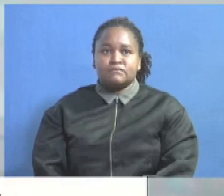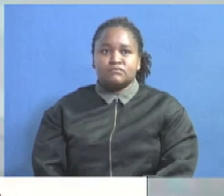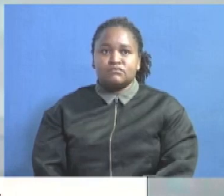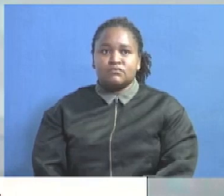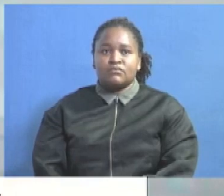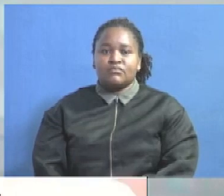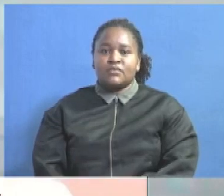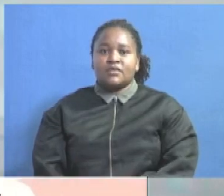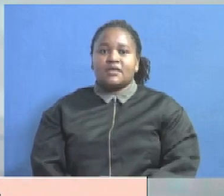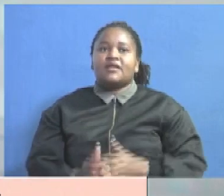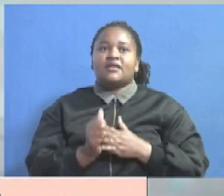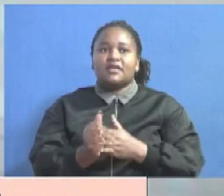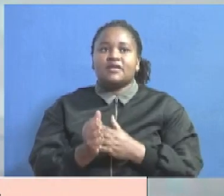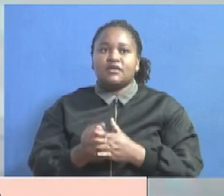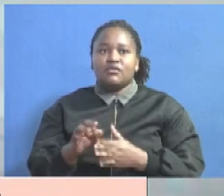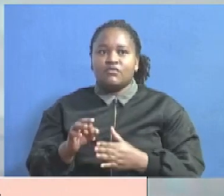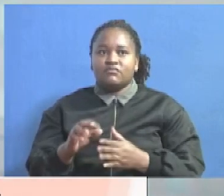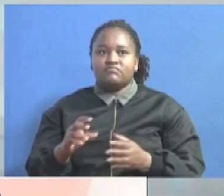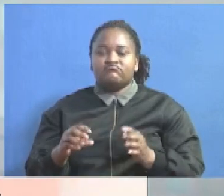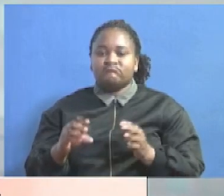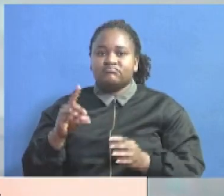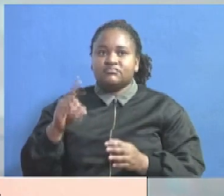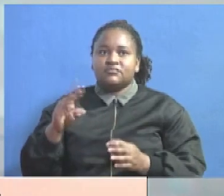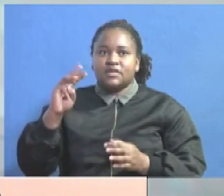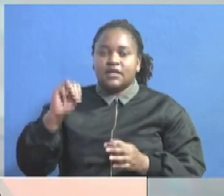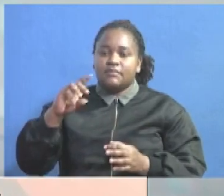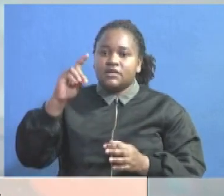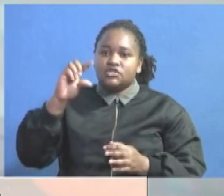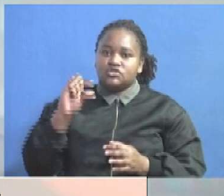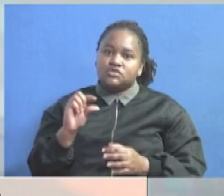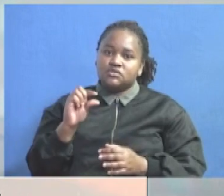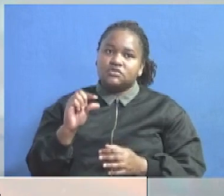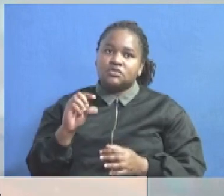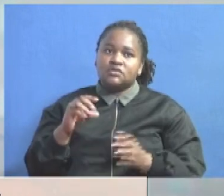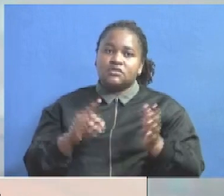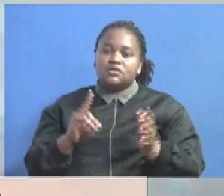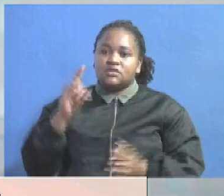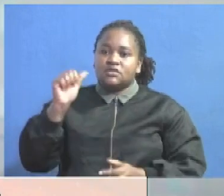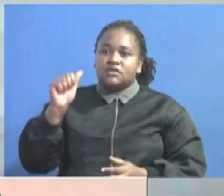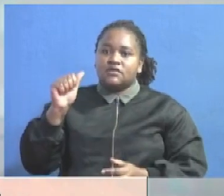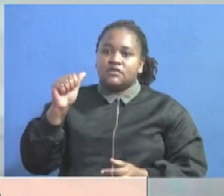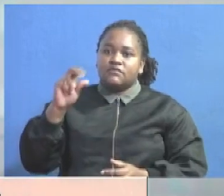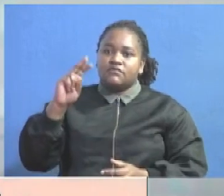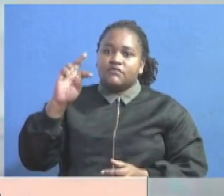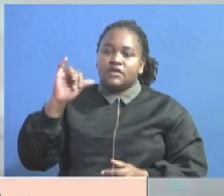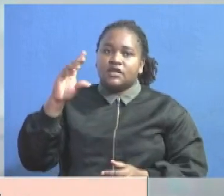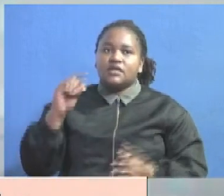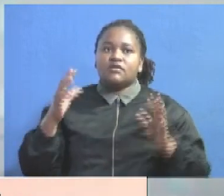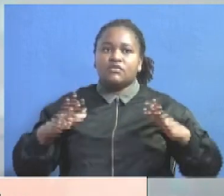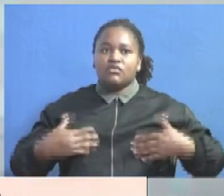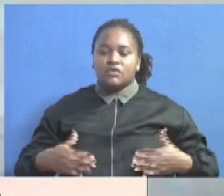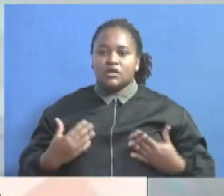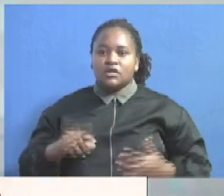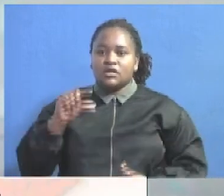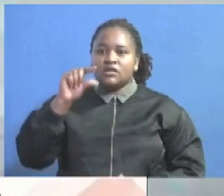Na kiongozi wa chama cha vuguvugu la demokrasia na ukuaji MDG David Ochieng amewapongeza Gen Z